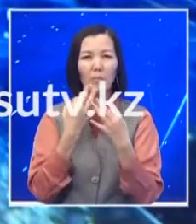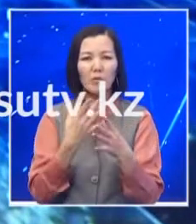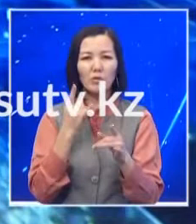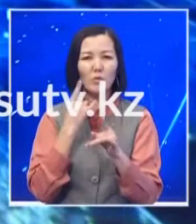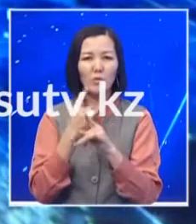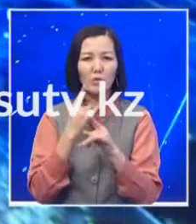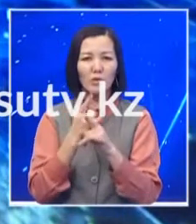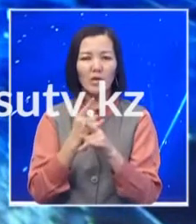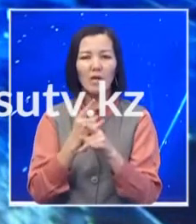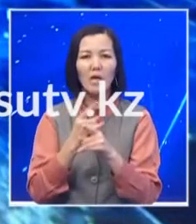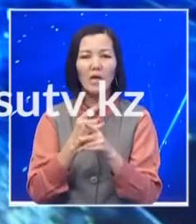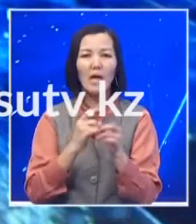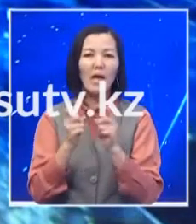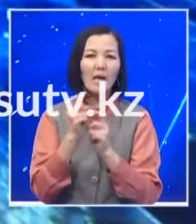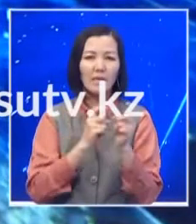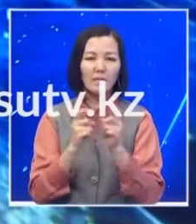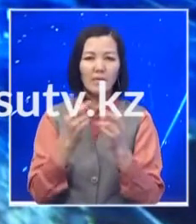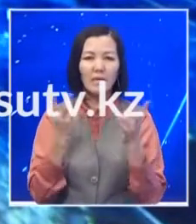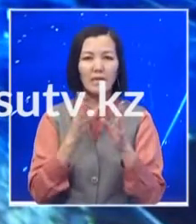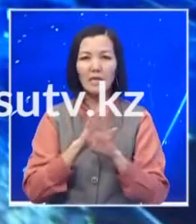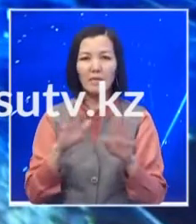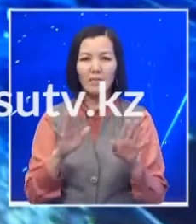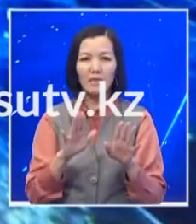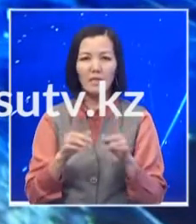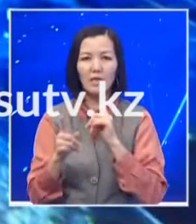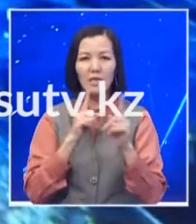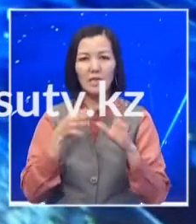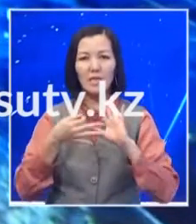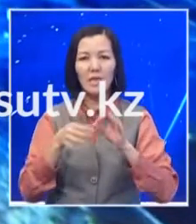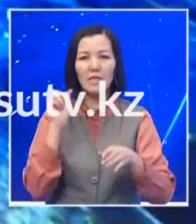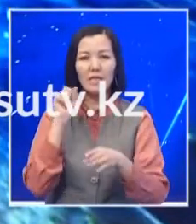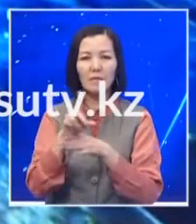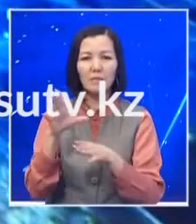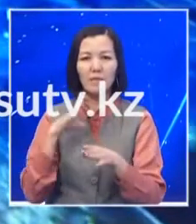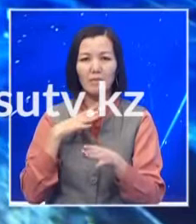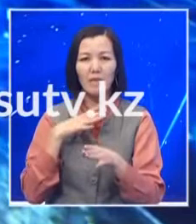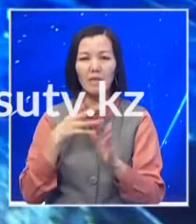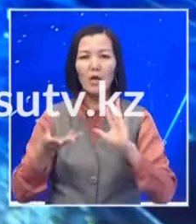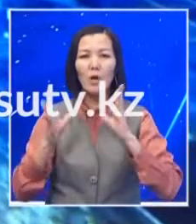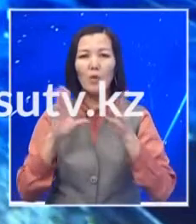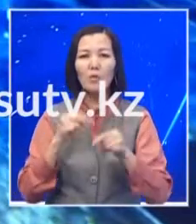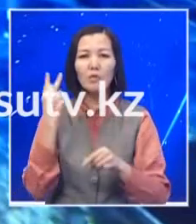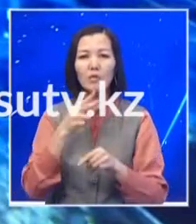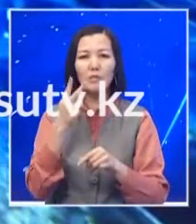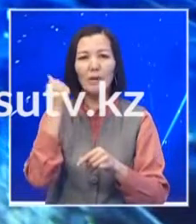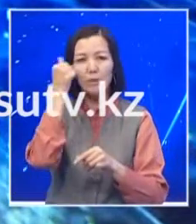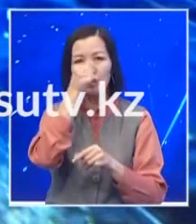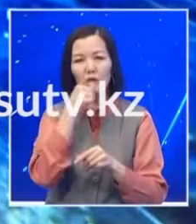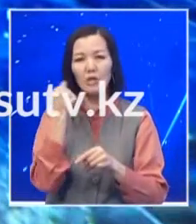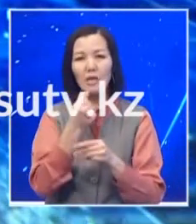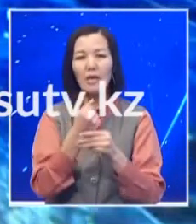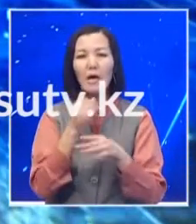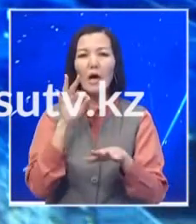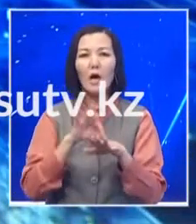шақырды. Эпидемиологиялық ахуалға байланысты кеңес өткізіп, нақты нұсқау тапсырмалар берді. Тоқетері бір, 2021